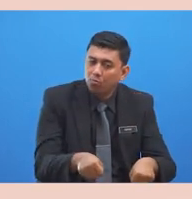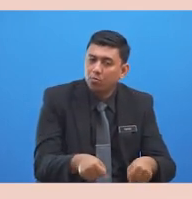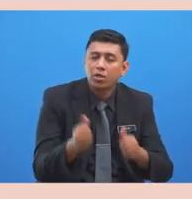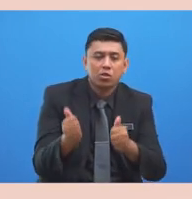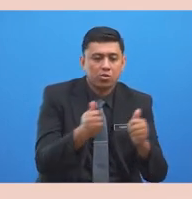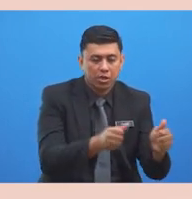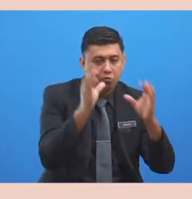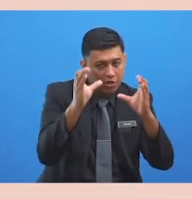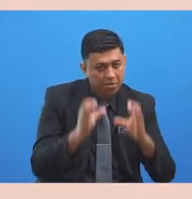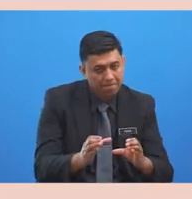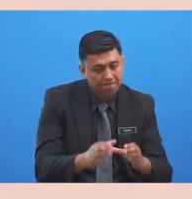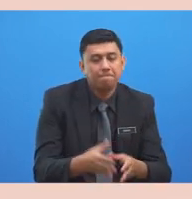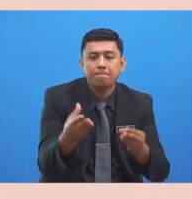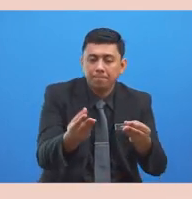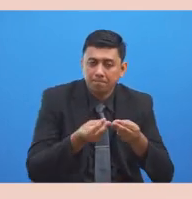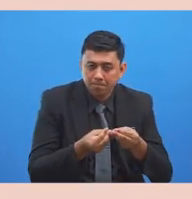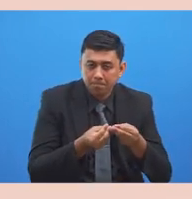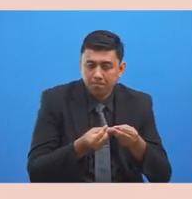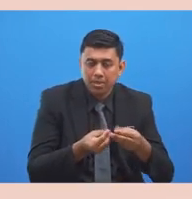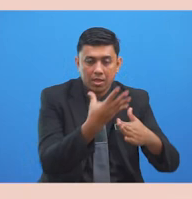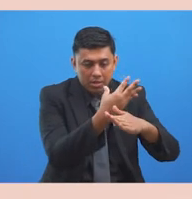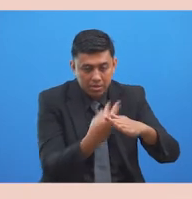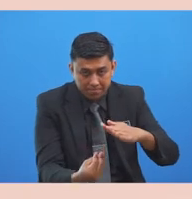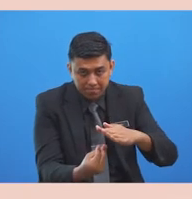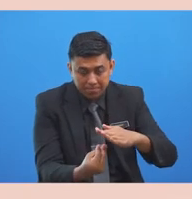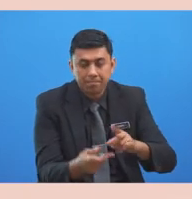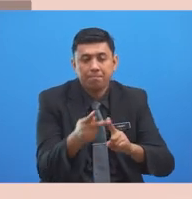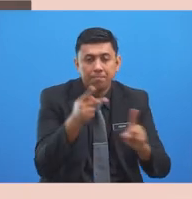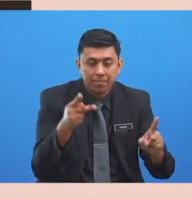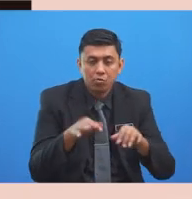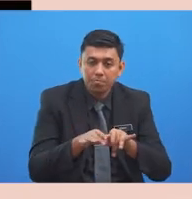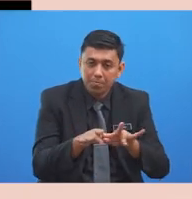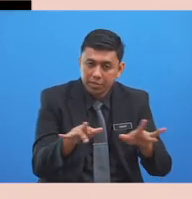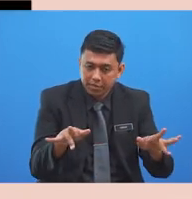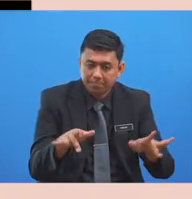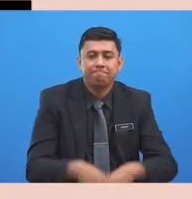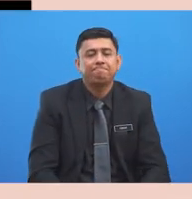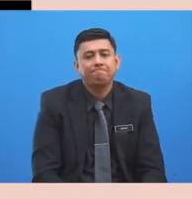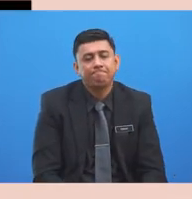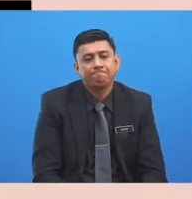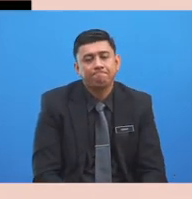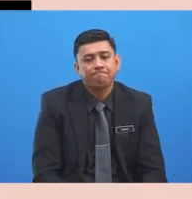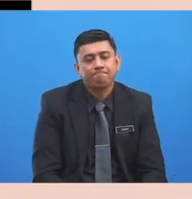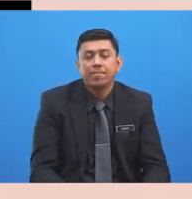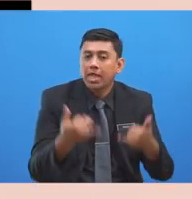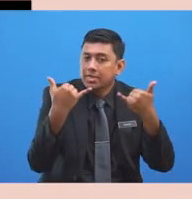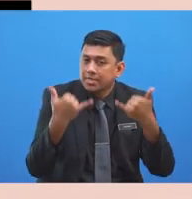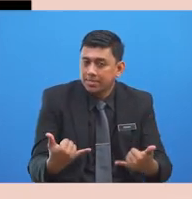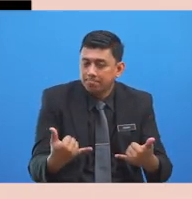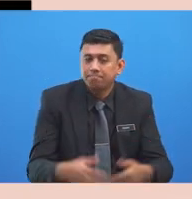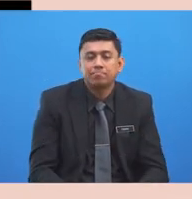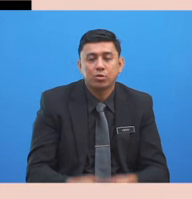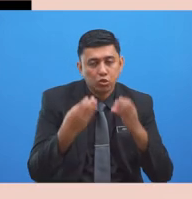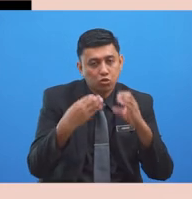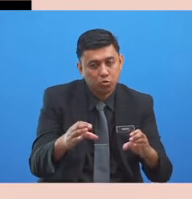atau cara tersebut menerima input daripada papan kekunci. Sekarang,